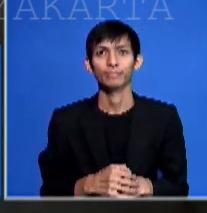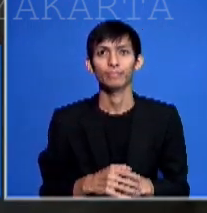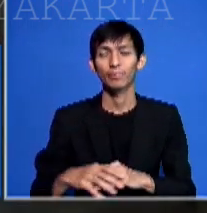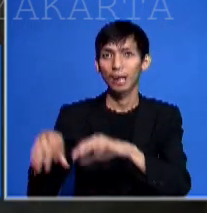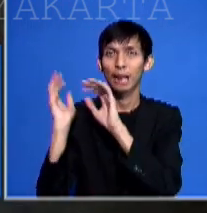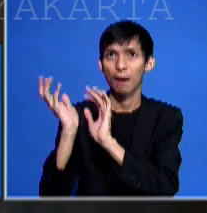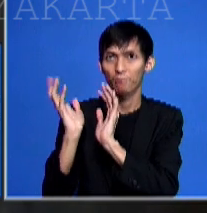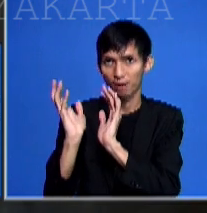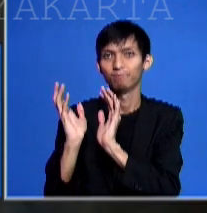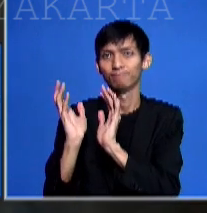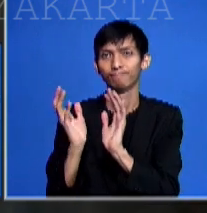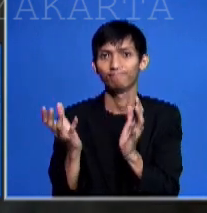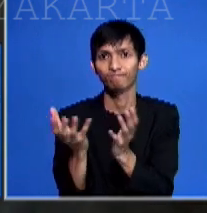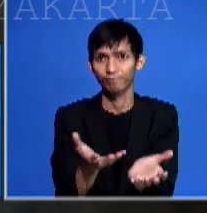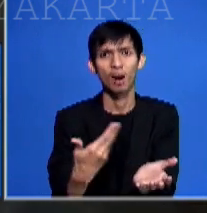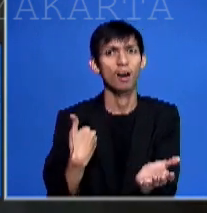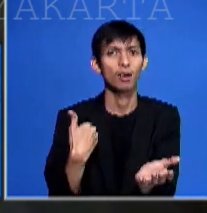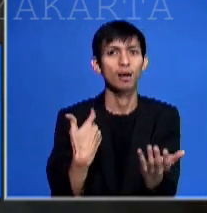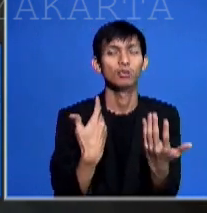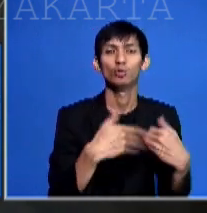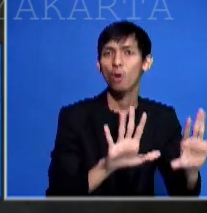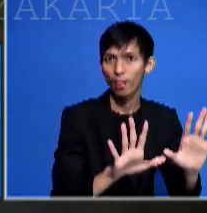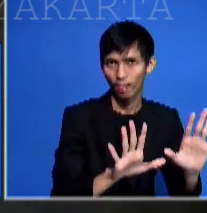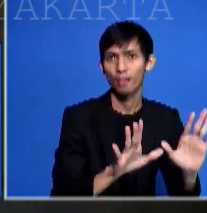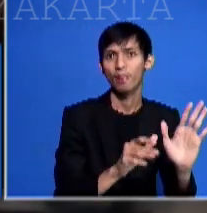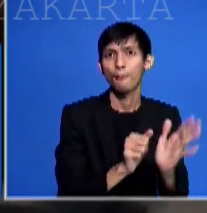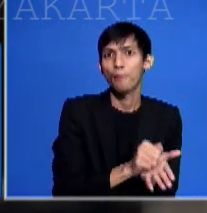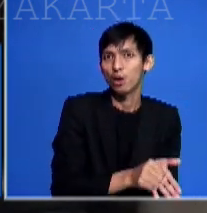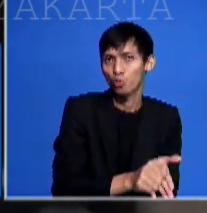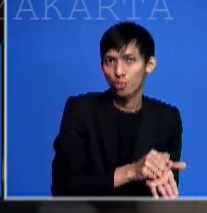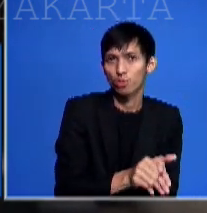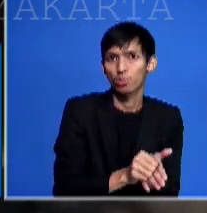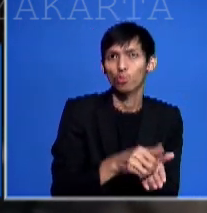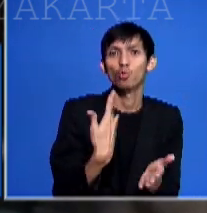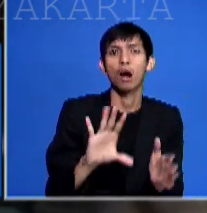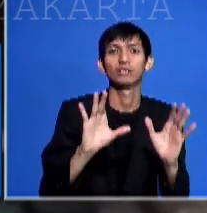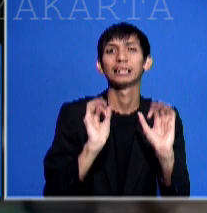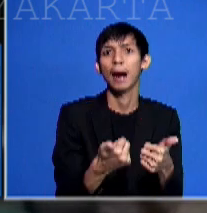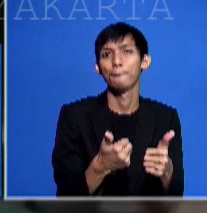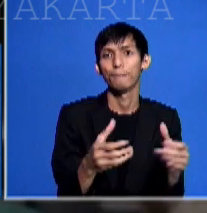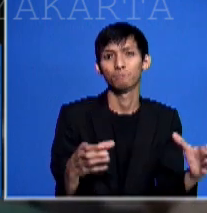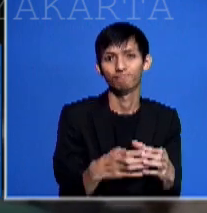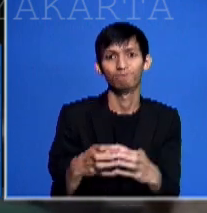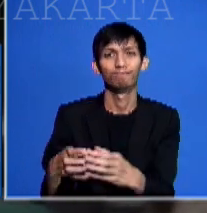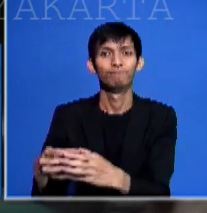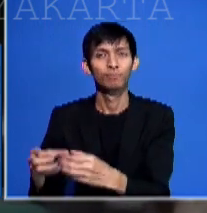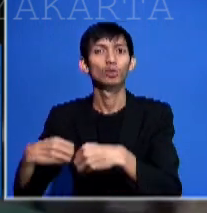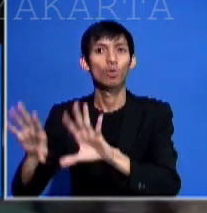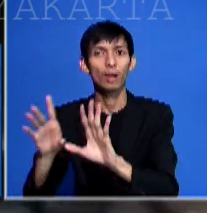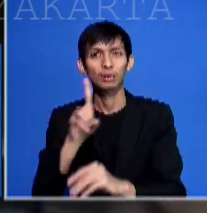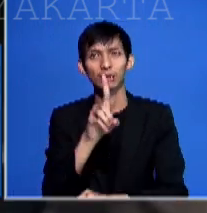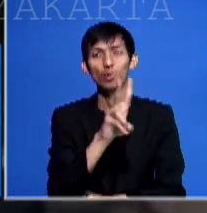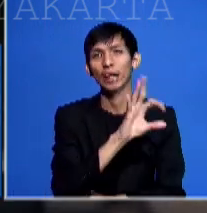congkelan pedagang juga menjualnya dalam bentuk yang sudah diparut dan dikemas dalam sebuah kantong plastik kecil yang dijual dengan harga